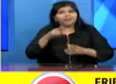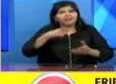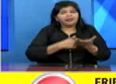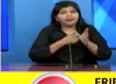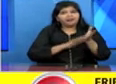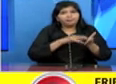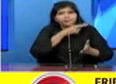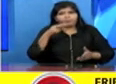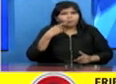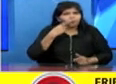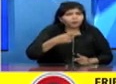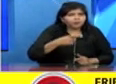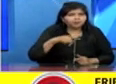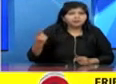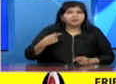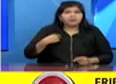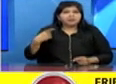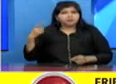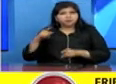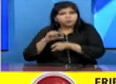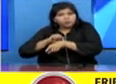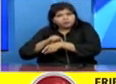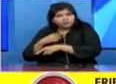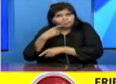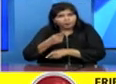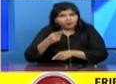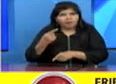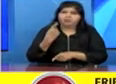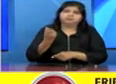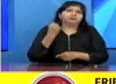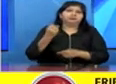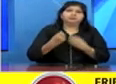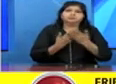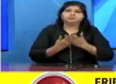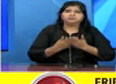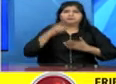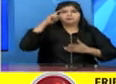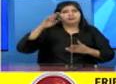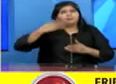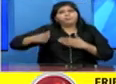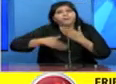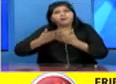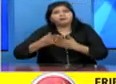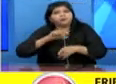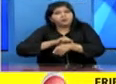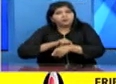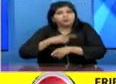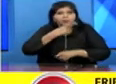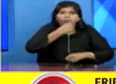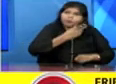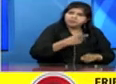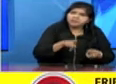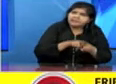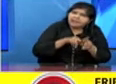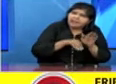उन्होंने हर उस निर्देश का पालन किया जो इनको कोरोना की आशंका होने के बाद डॉक्टरों ने दिए। इसी